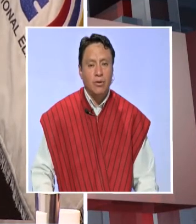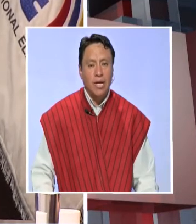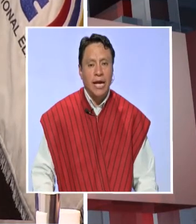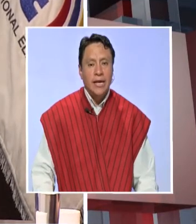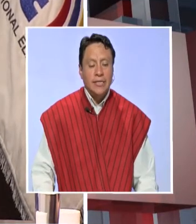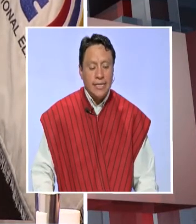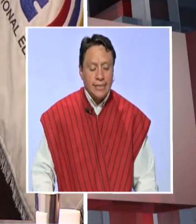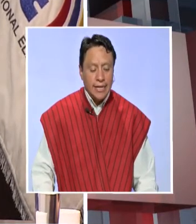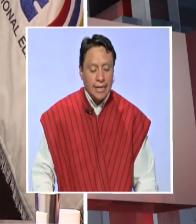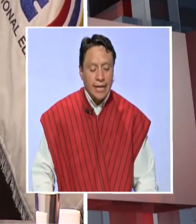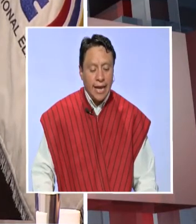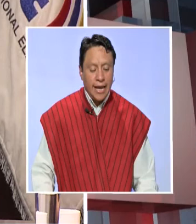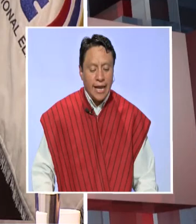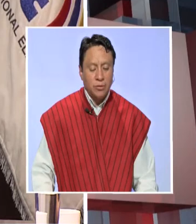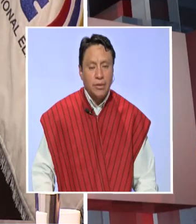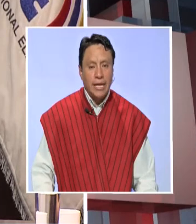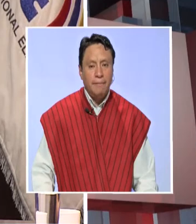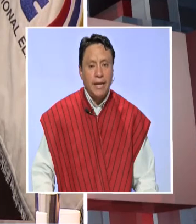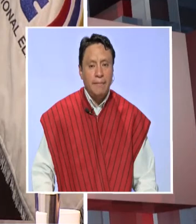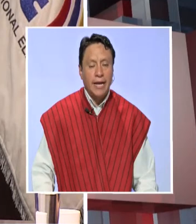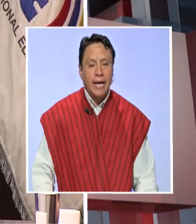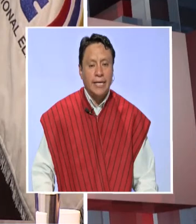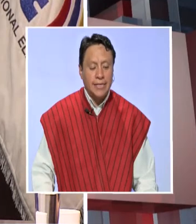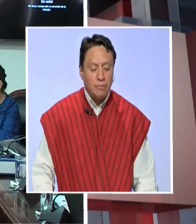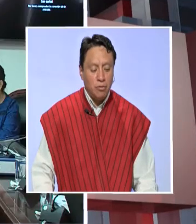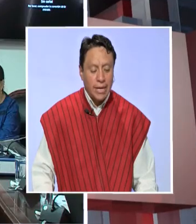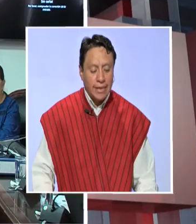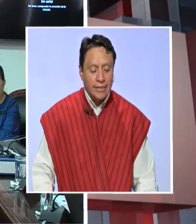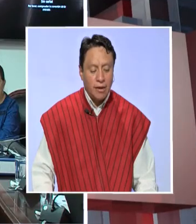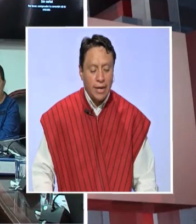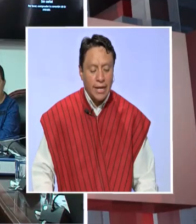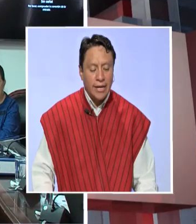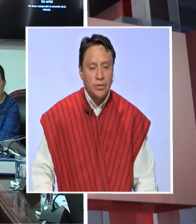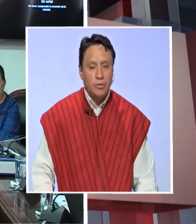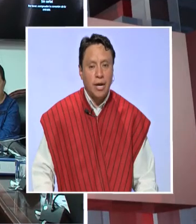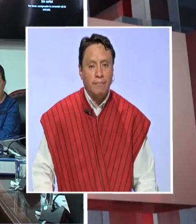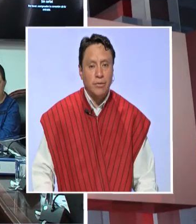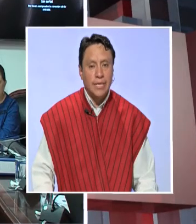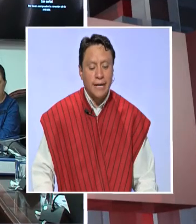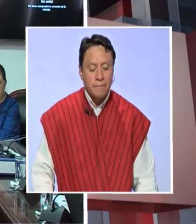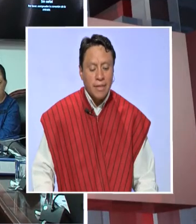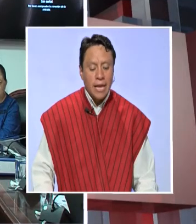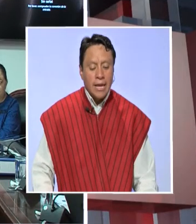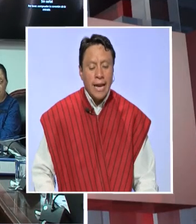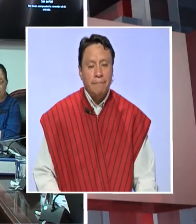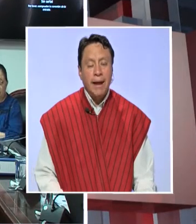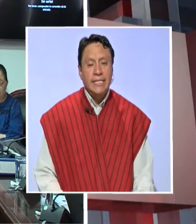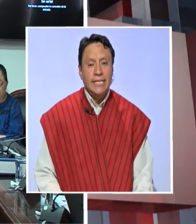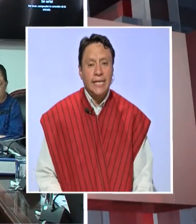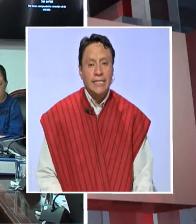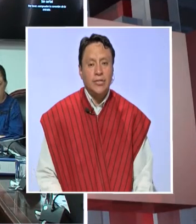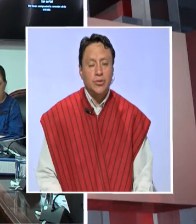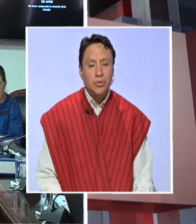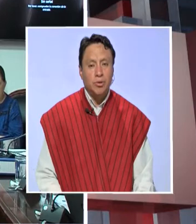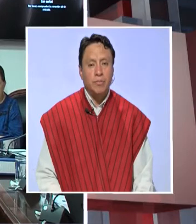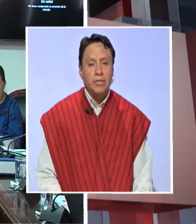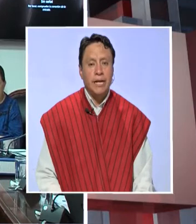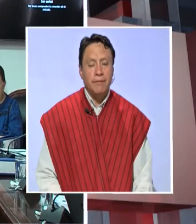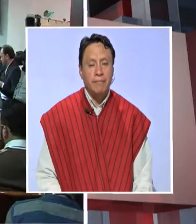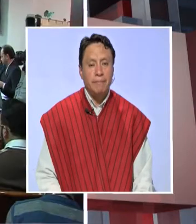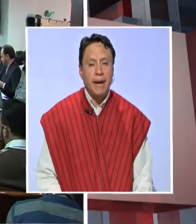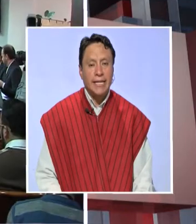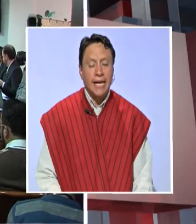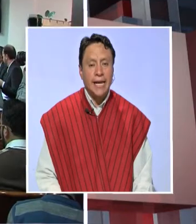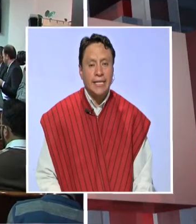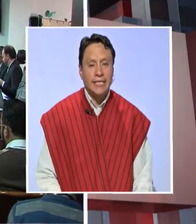arinish kakuna. Sinayati kai hatun taripa ima kakai shamu wata iskewaranga chunga pusa kai panchikilla chusko